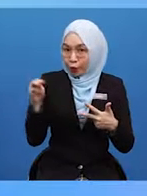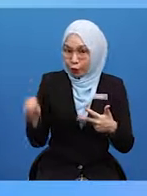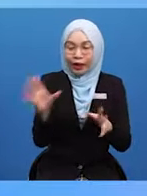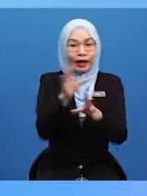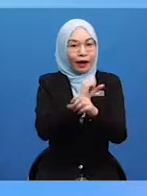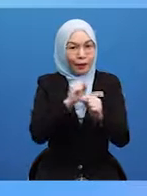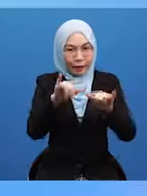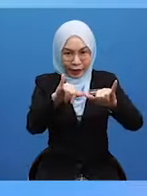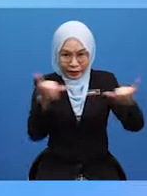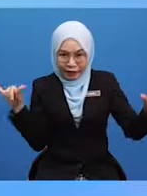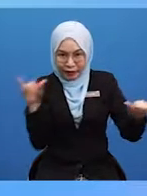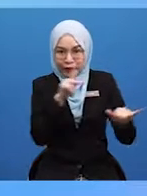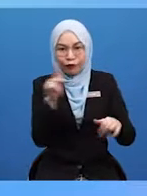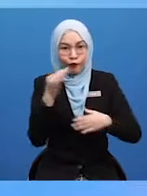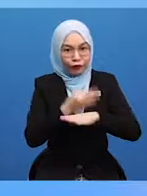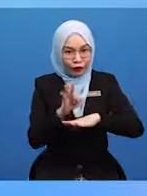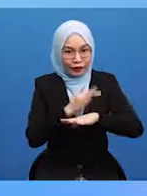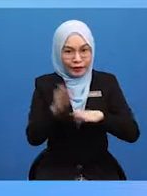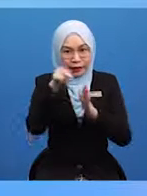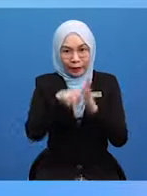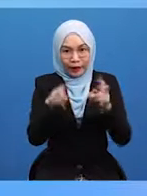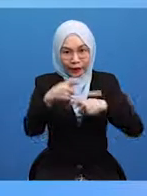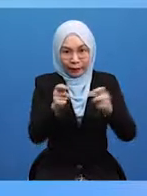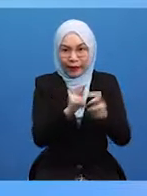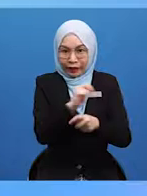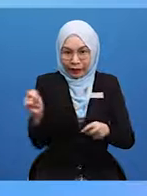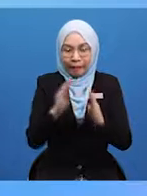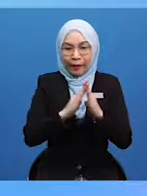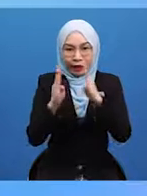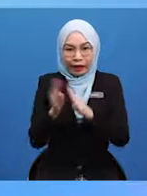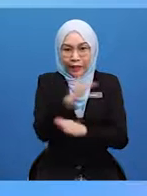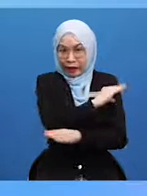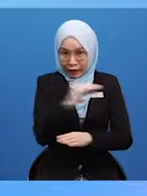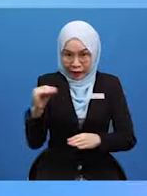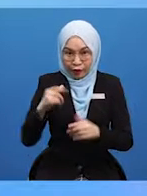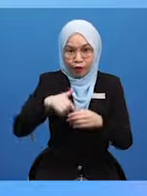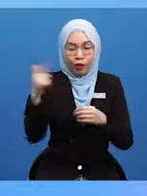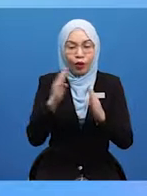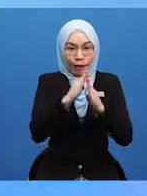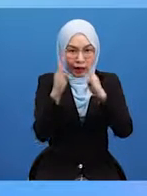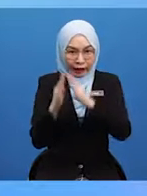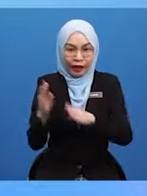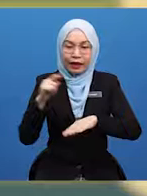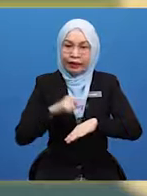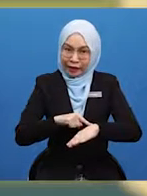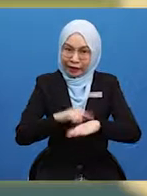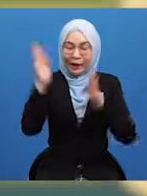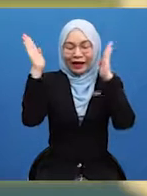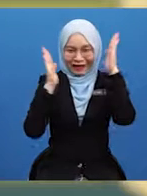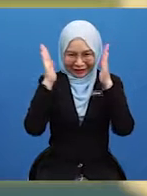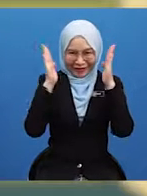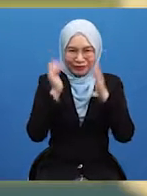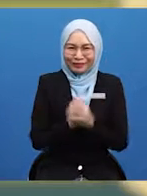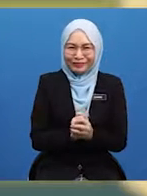membezakan fungsi pertempatan bandar dan luar bandar di Malaysia.